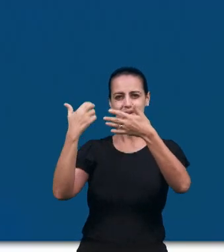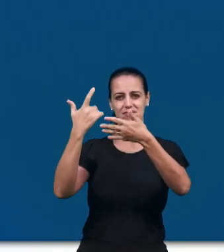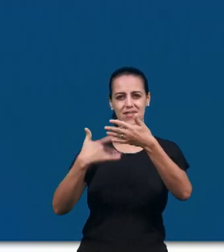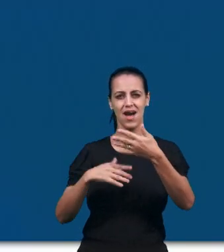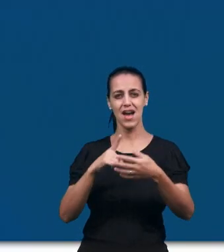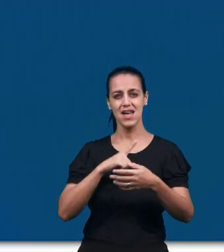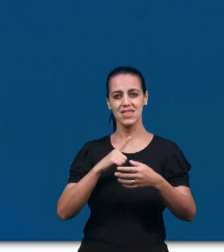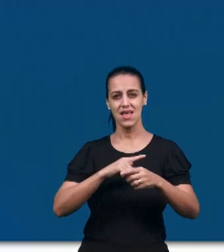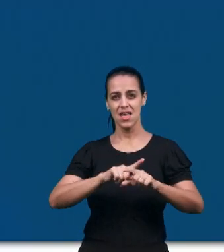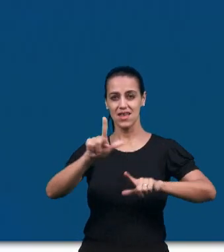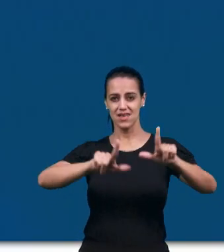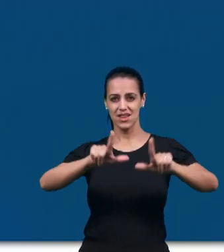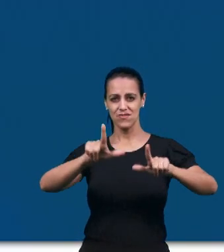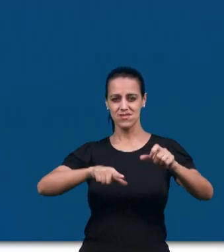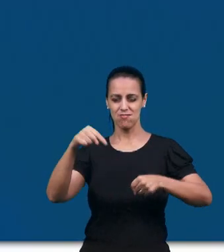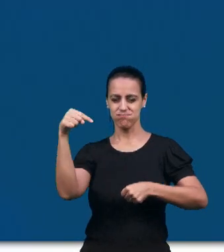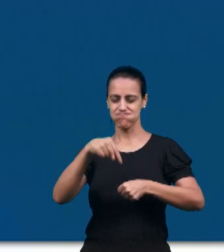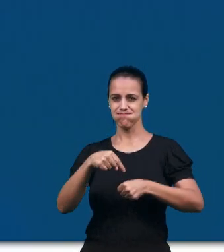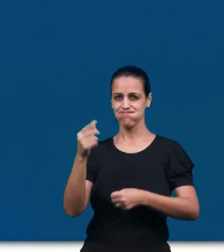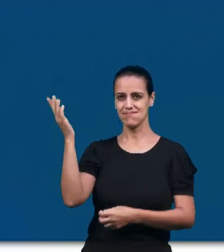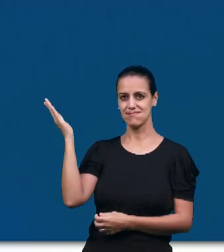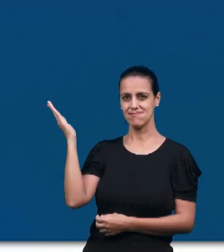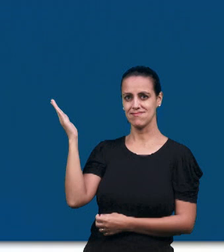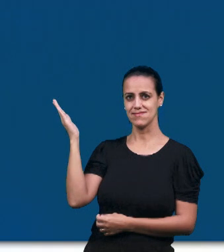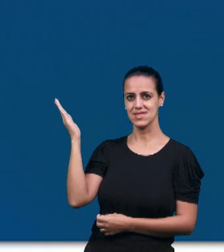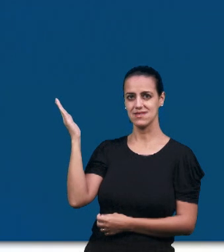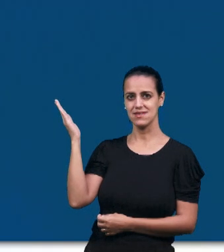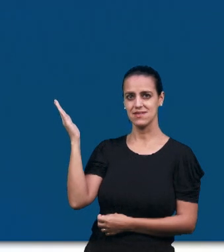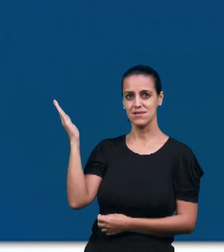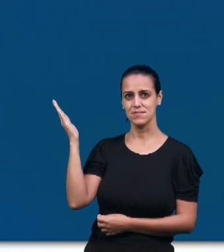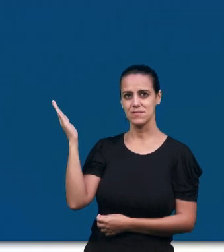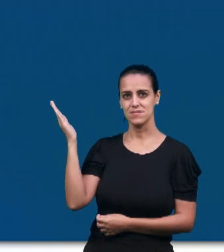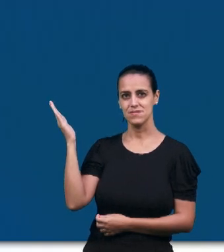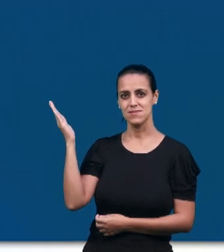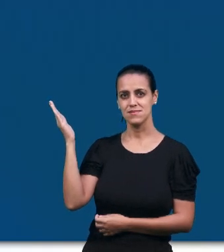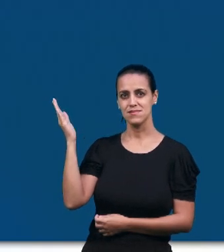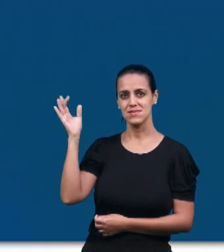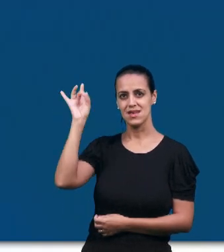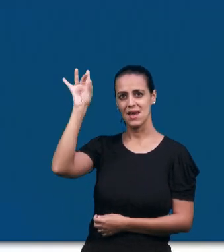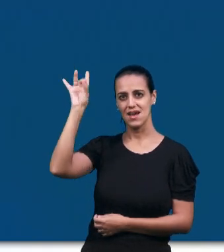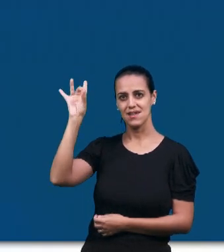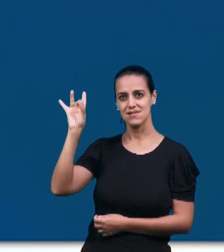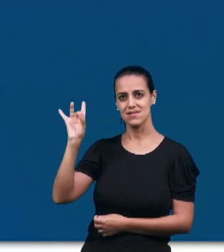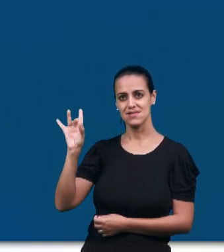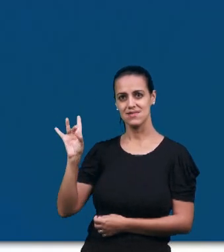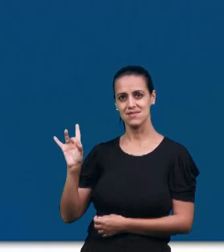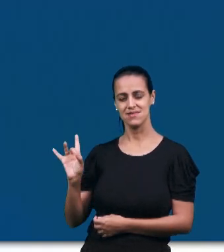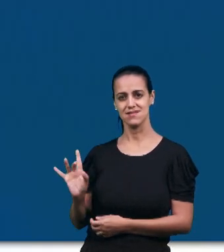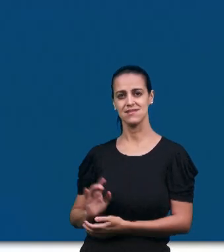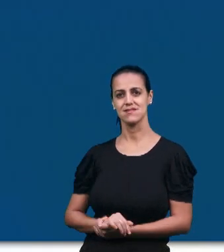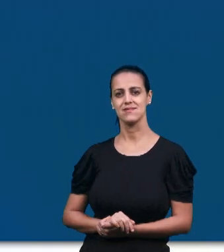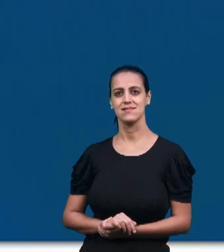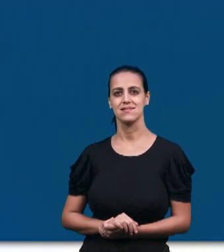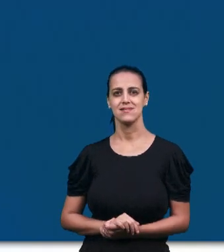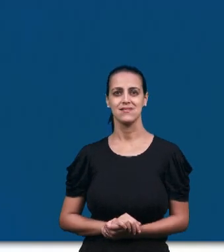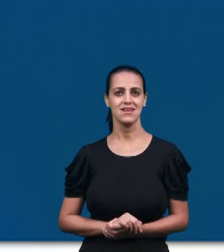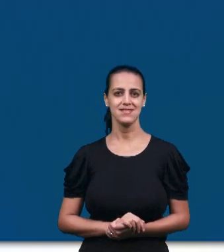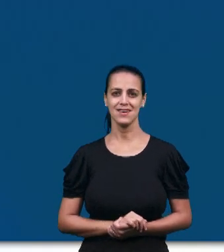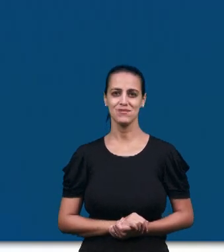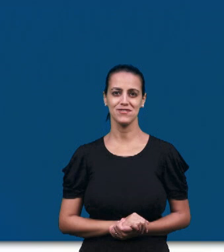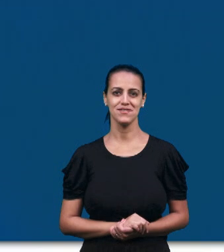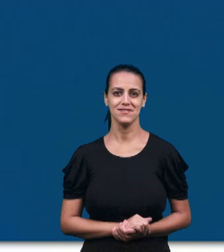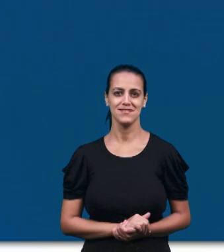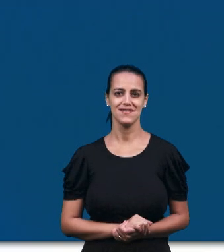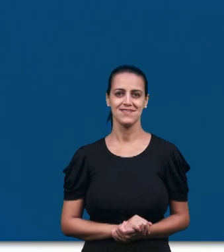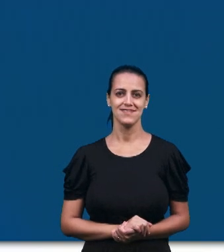Manaus, Brasília, Goiânia, Rondônia, l'État de Rondônia, Natal, Cuiabá, Florianópolis, Salvador,